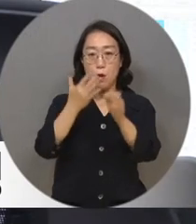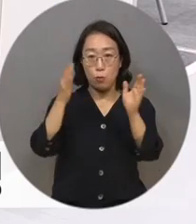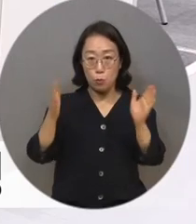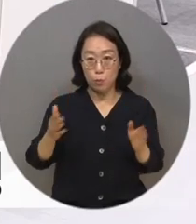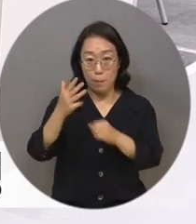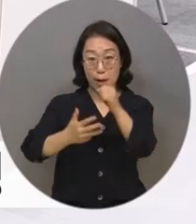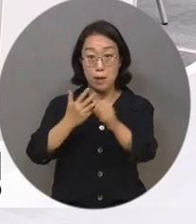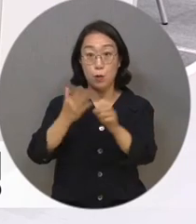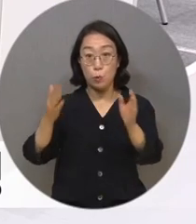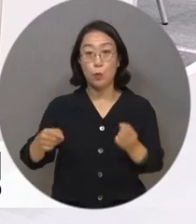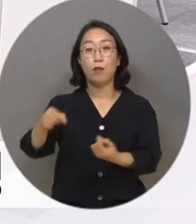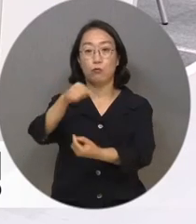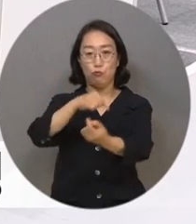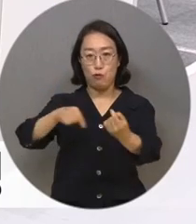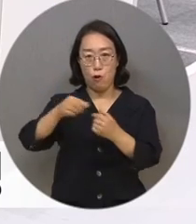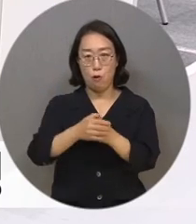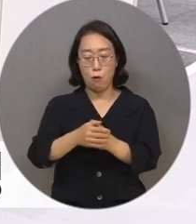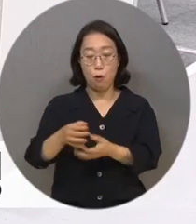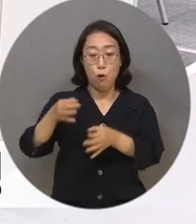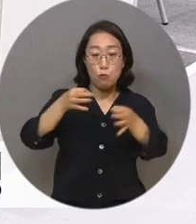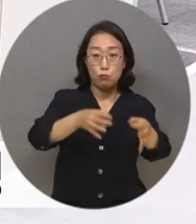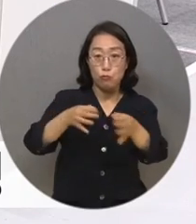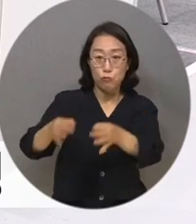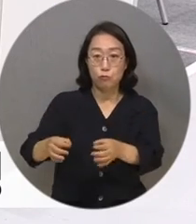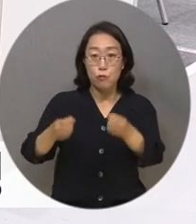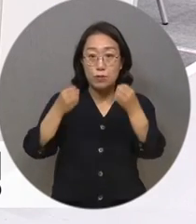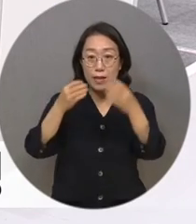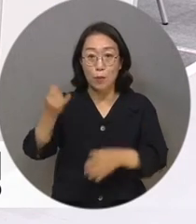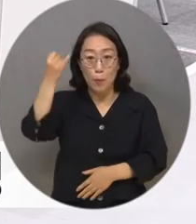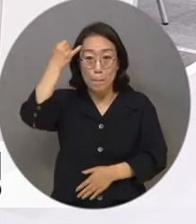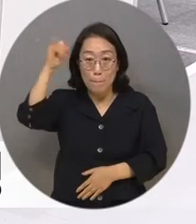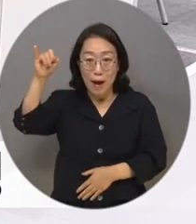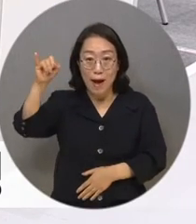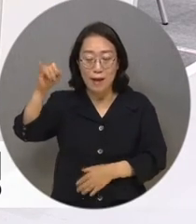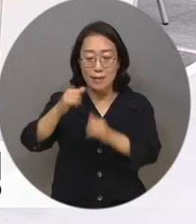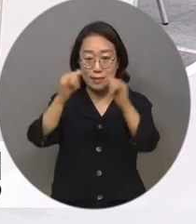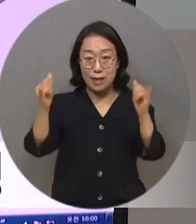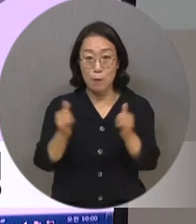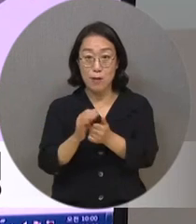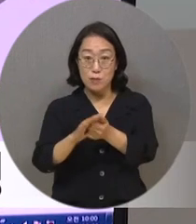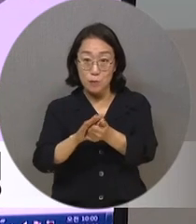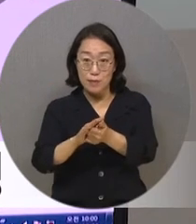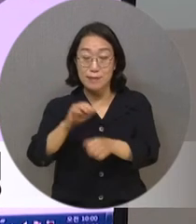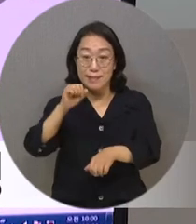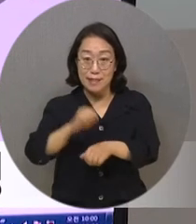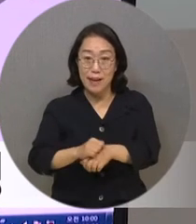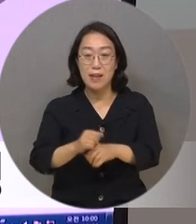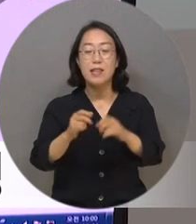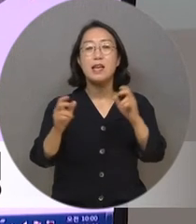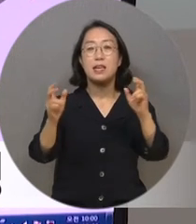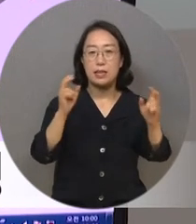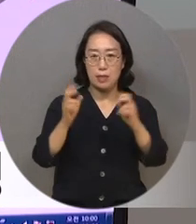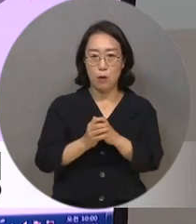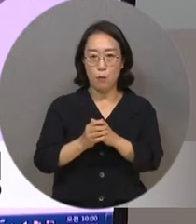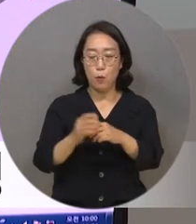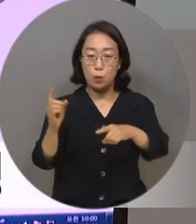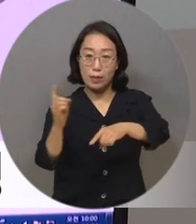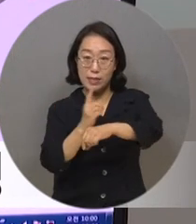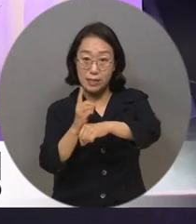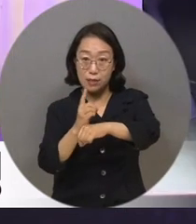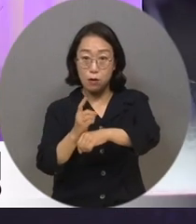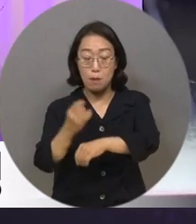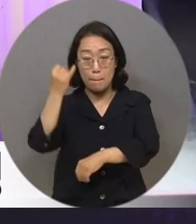운영됩니다. 펀드 투자 대상은 새롭고 혁신적인 사회 서비스를 제공하는 기업, 디지털 첨단 기술을 활용해